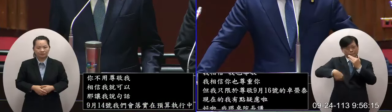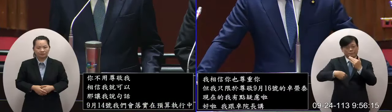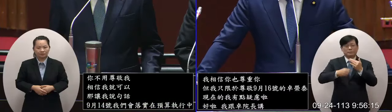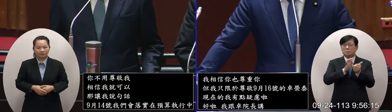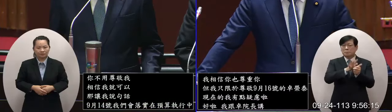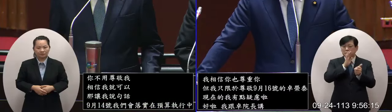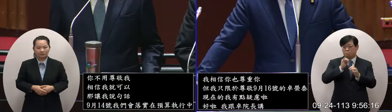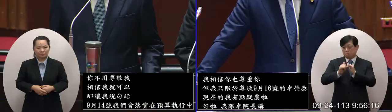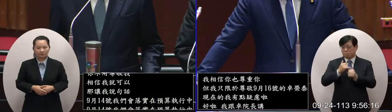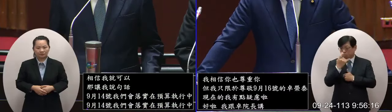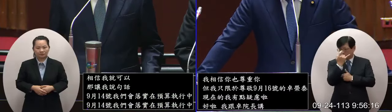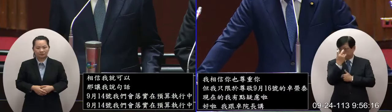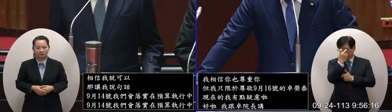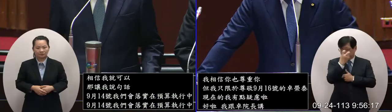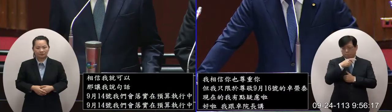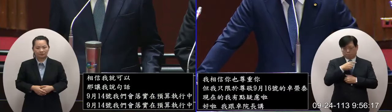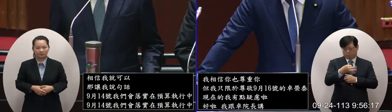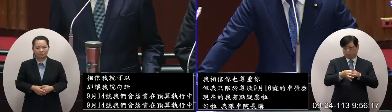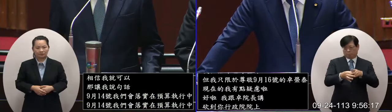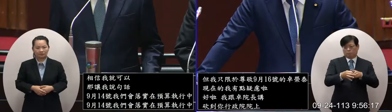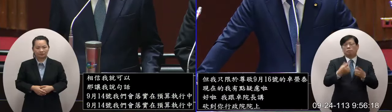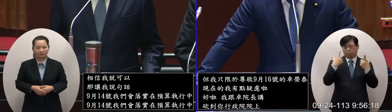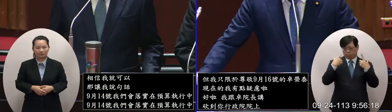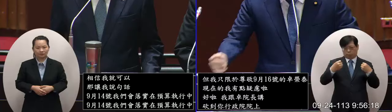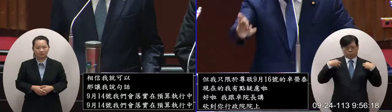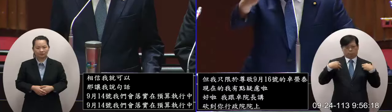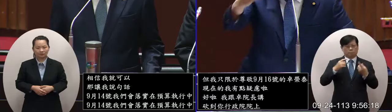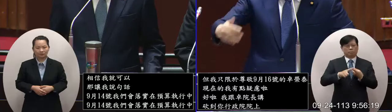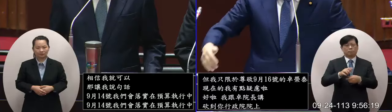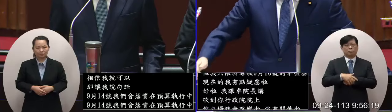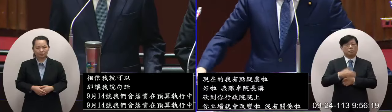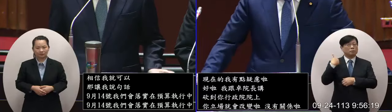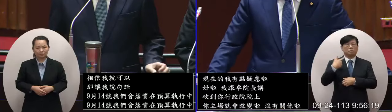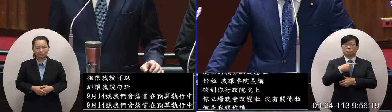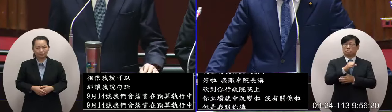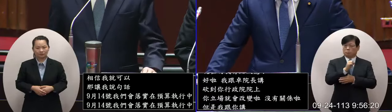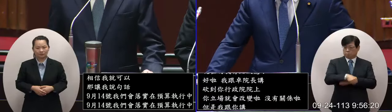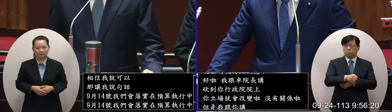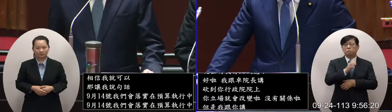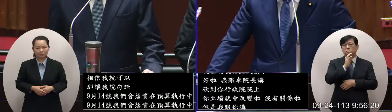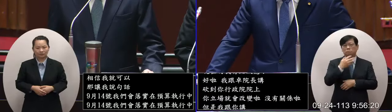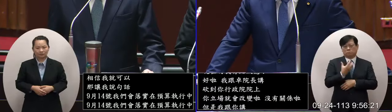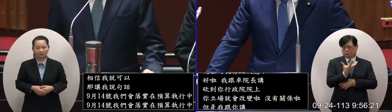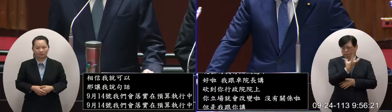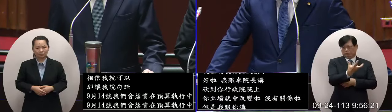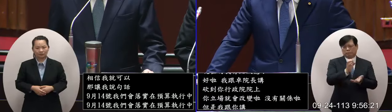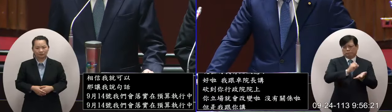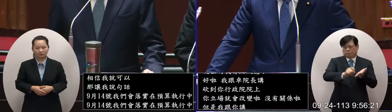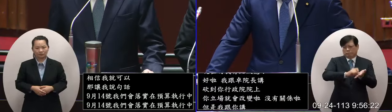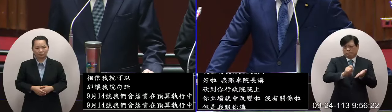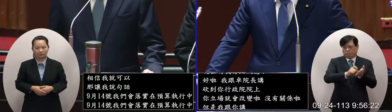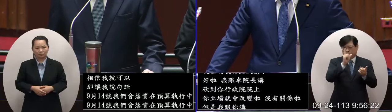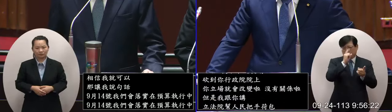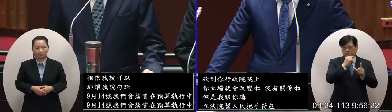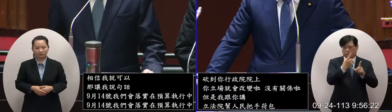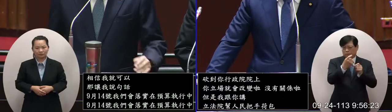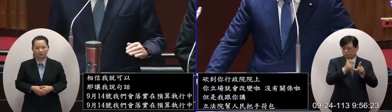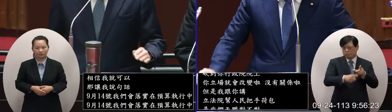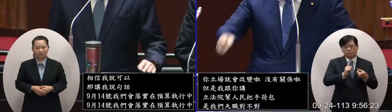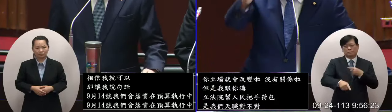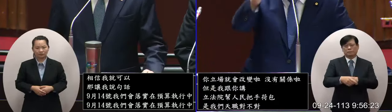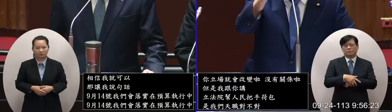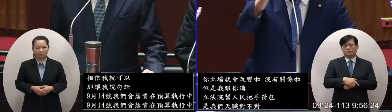人民把守荷包是我们天职吧，对不对？你过去你都承认集中预算标案，这样是不对的。